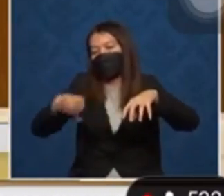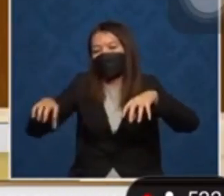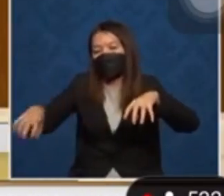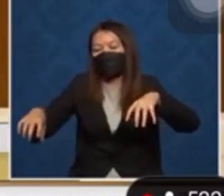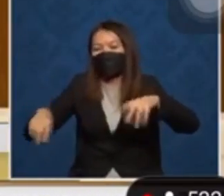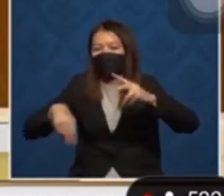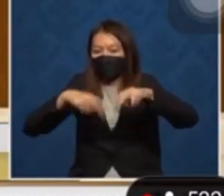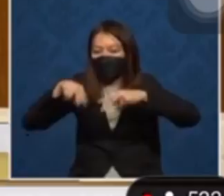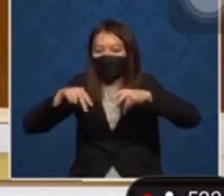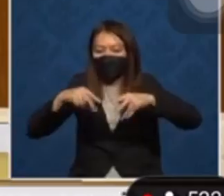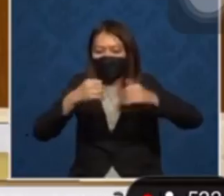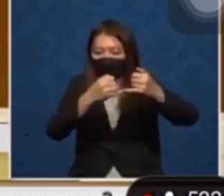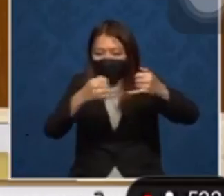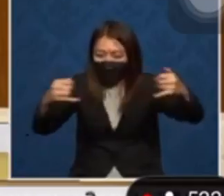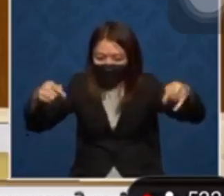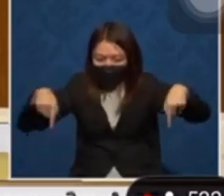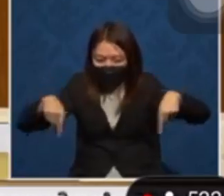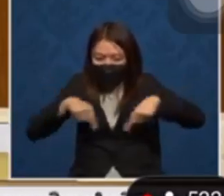ผังเมือง